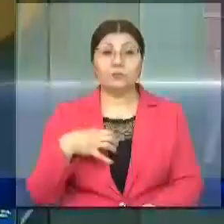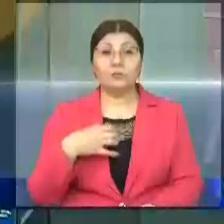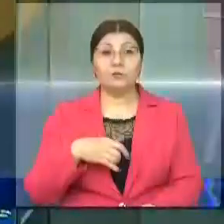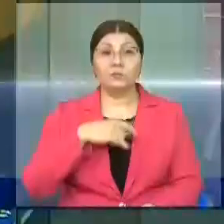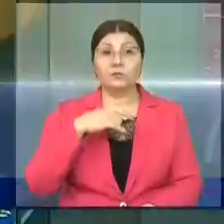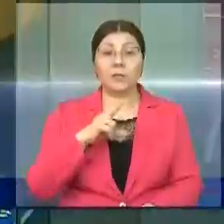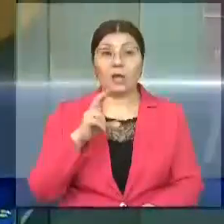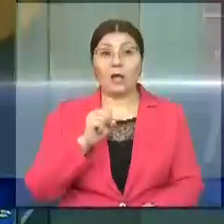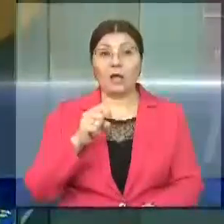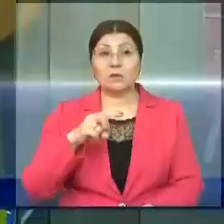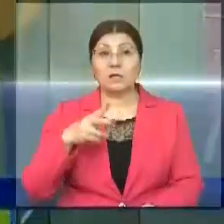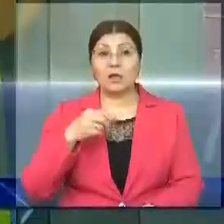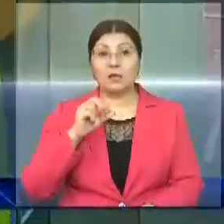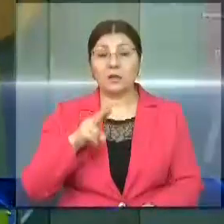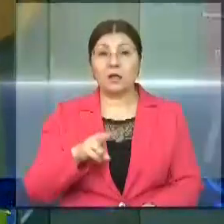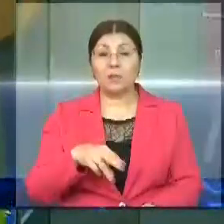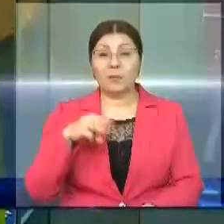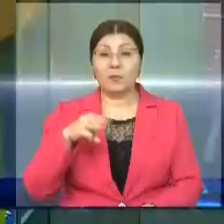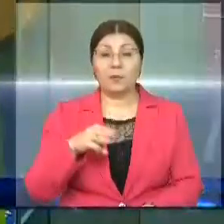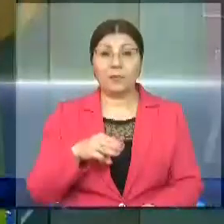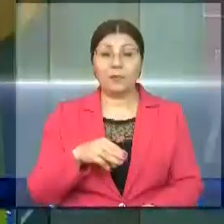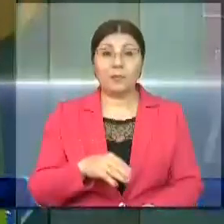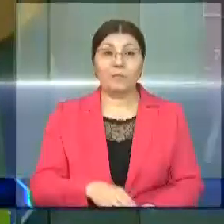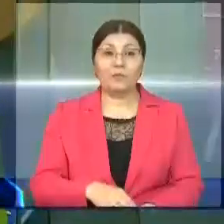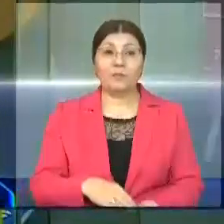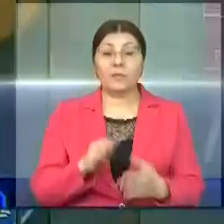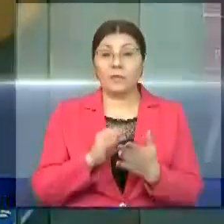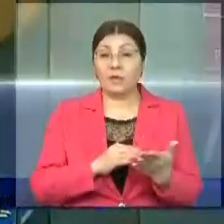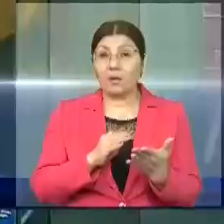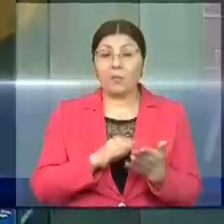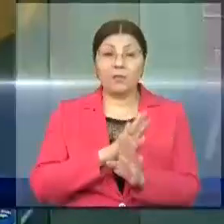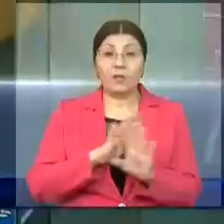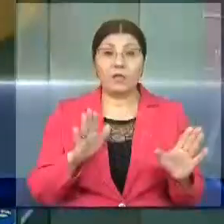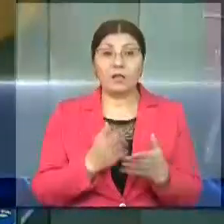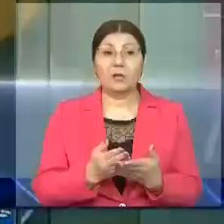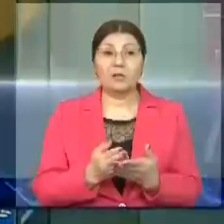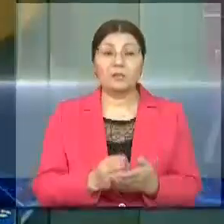Казанғапа Тлепбергенұлы, она не повторяется